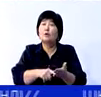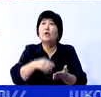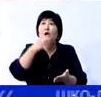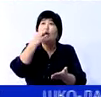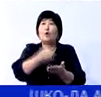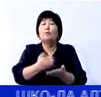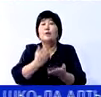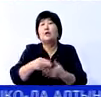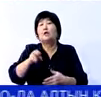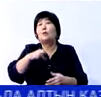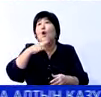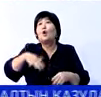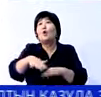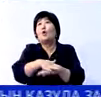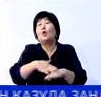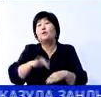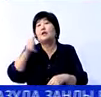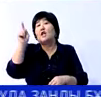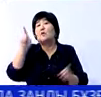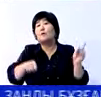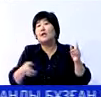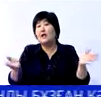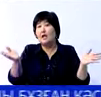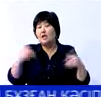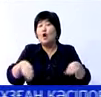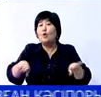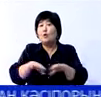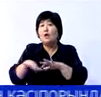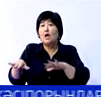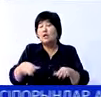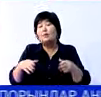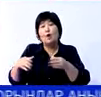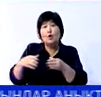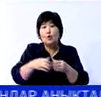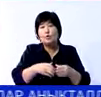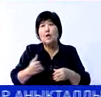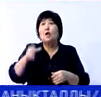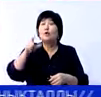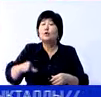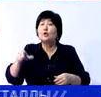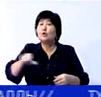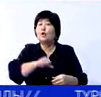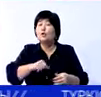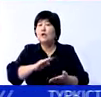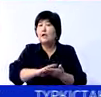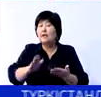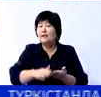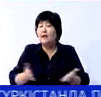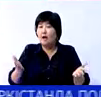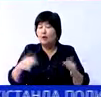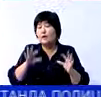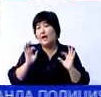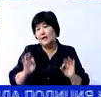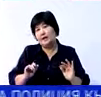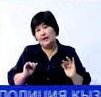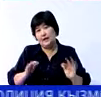жауап берген депутат көпшілікті сенбілікке шақырды. Ортақ шаруада ұйымшылдық таныту, тұрғындардың өзін тазалыққа үндеу игілікті